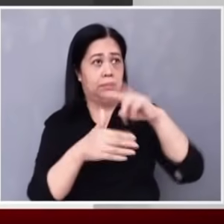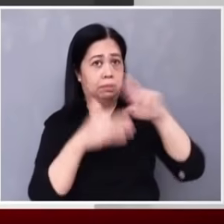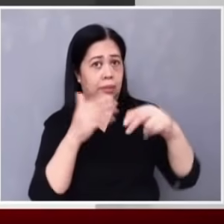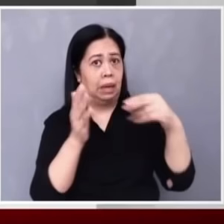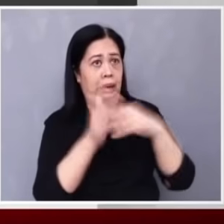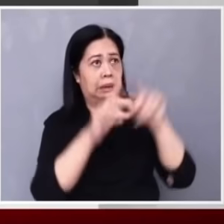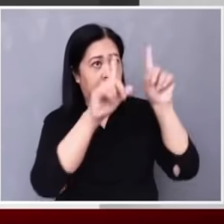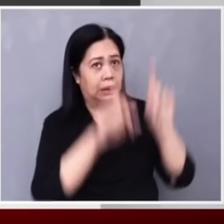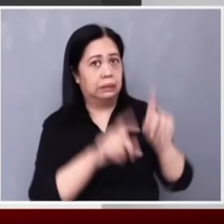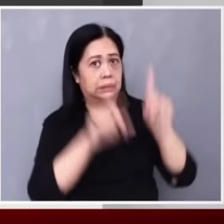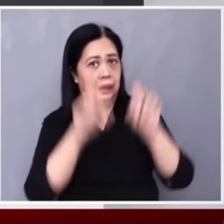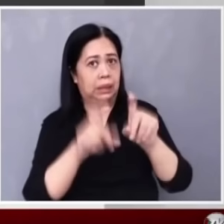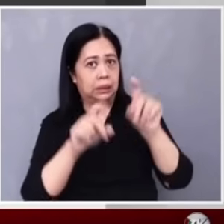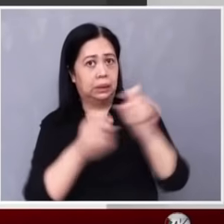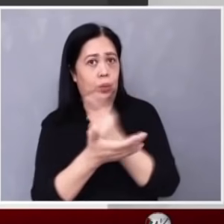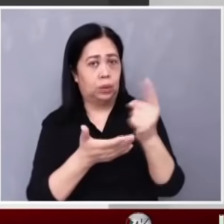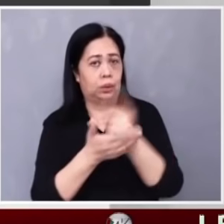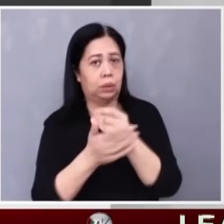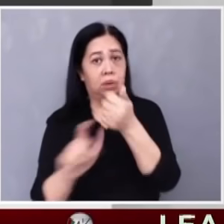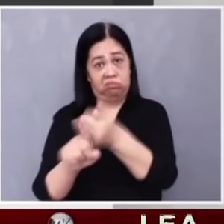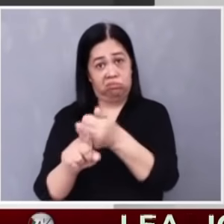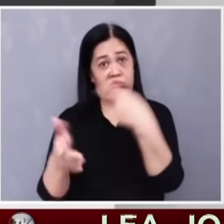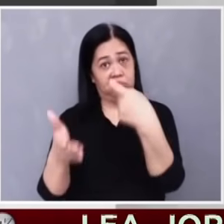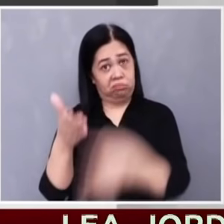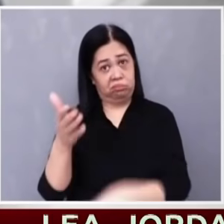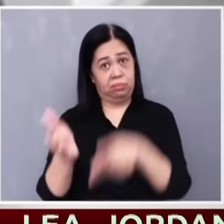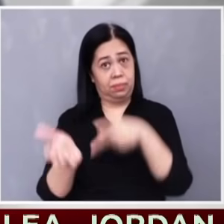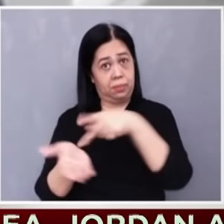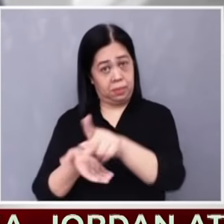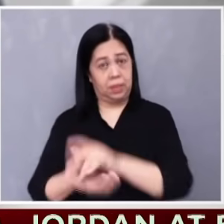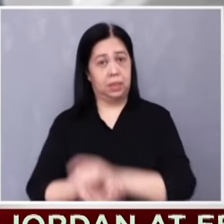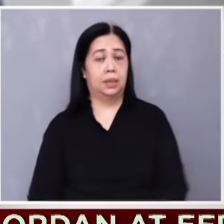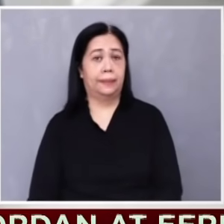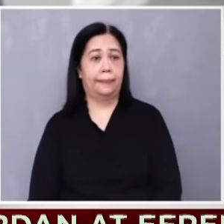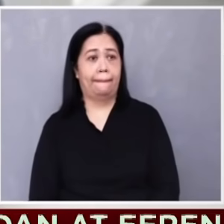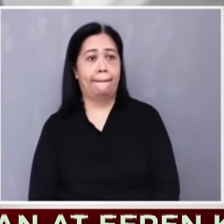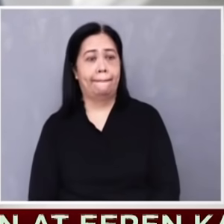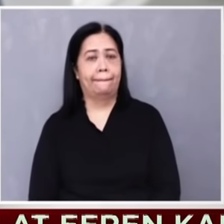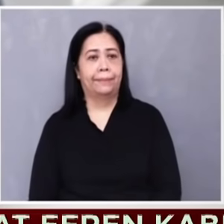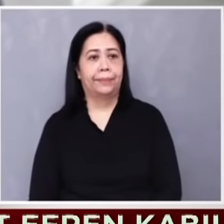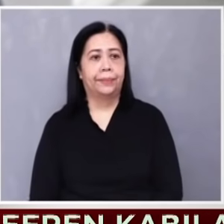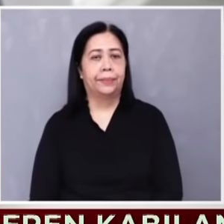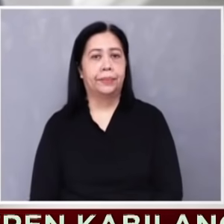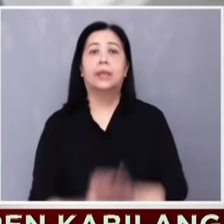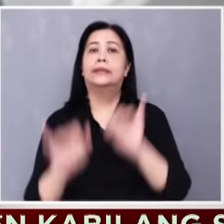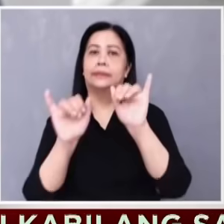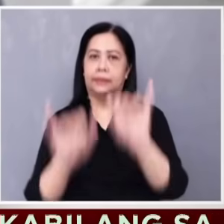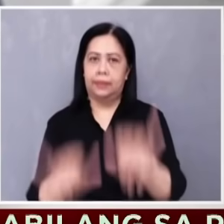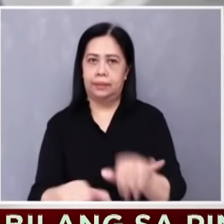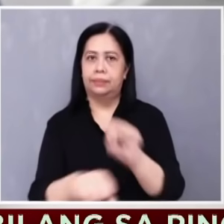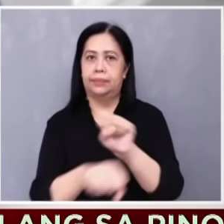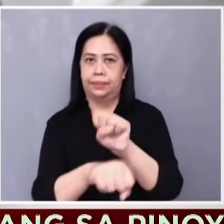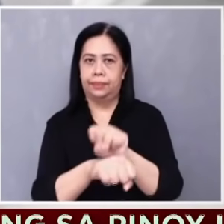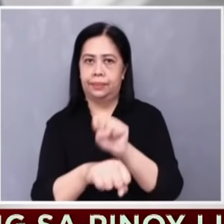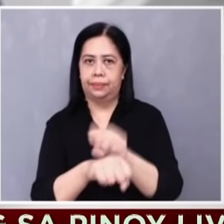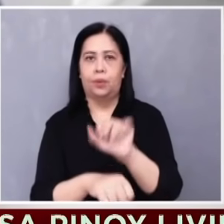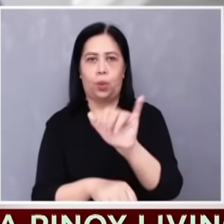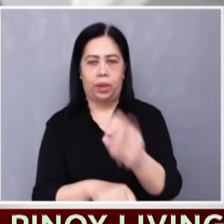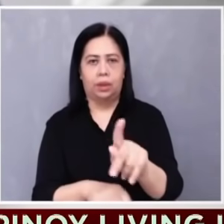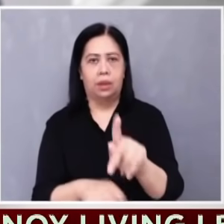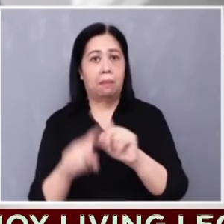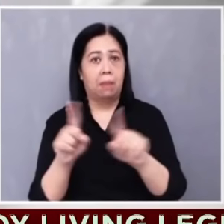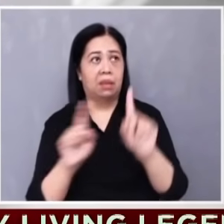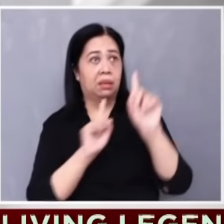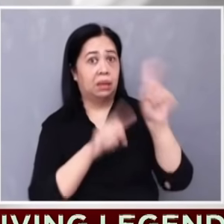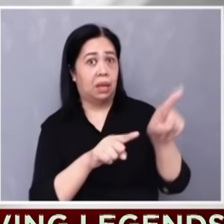antigen test na sila na ang gagastos. Hindi retain their status of employment, kaya lang hindi sila makapasok kung hindi